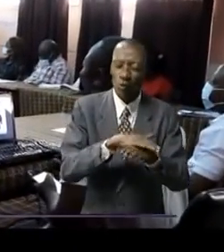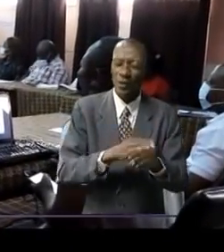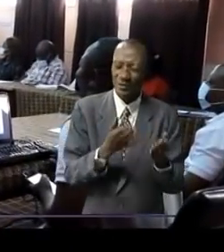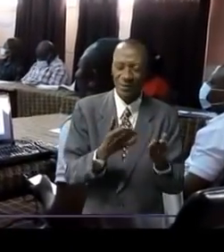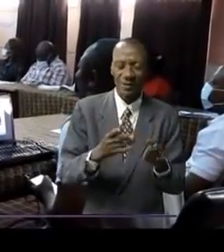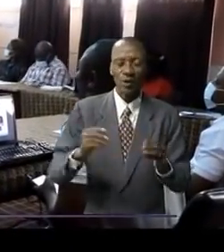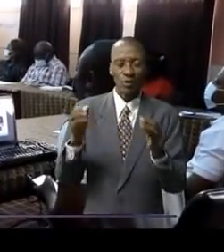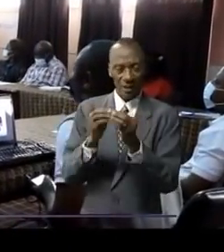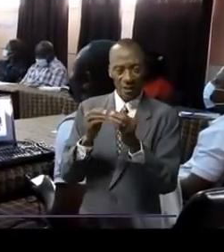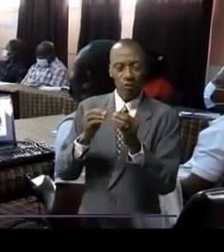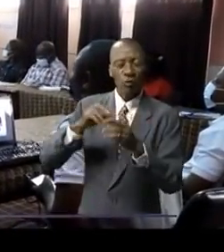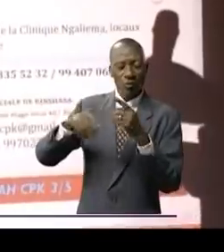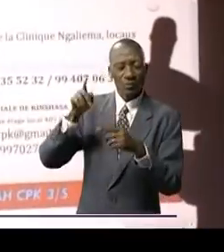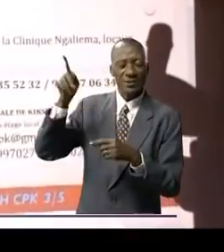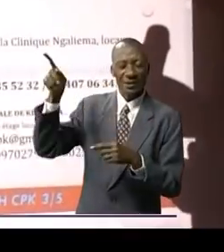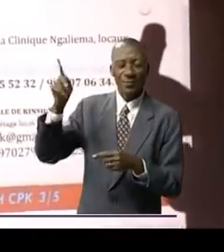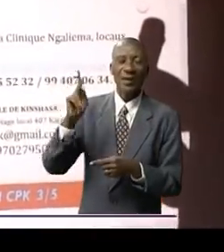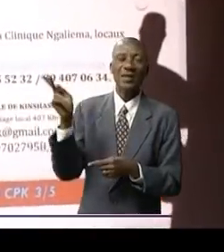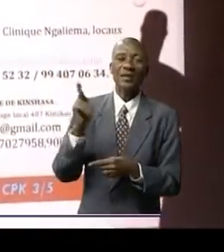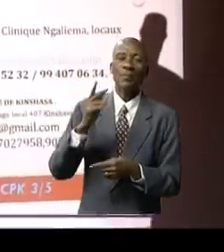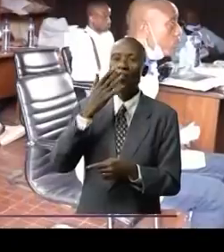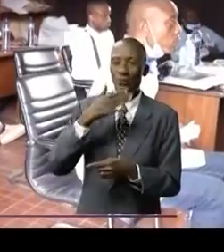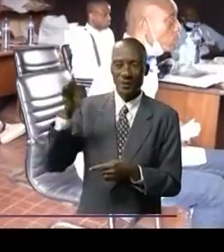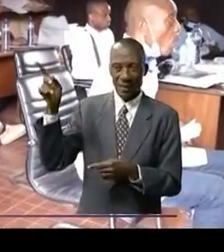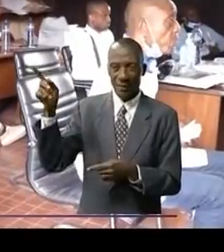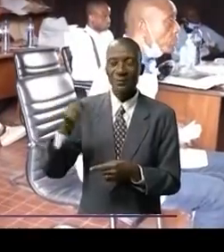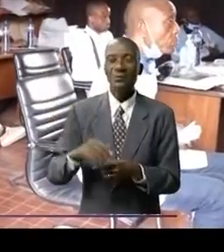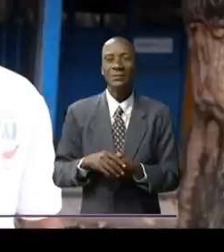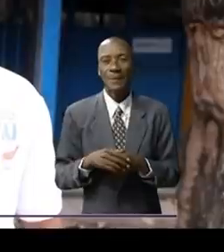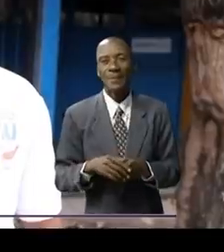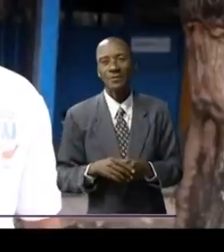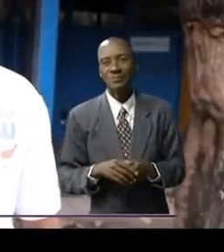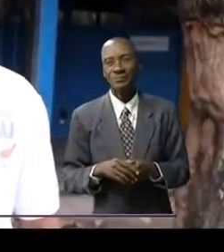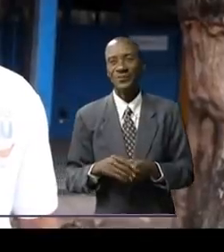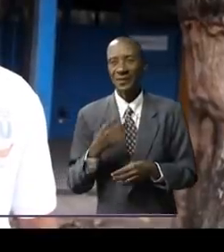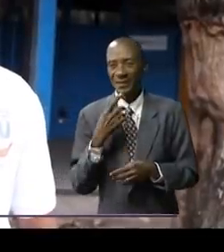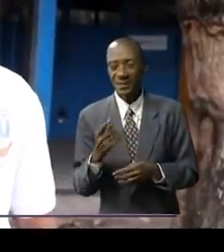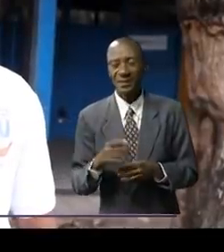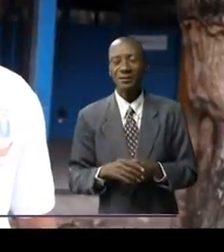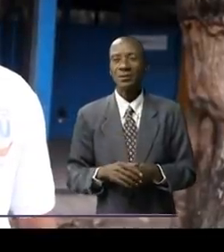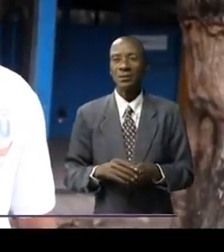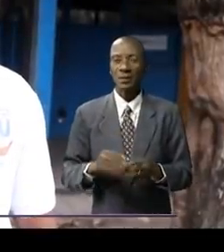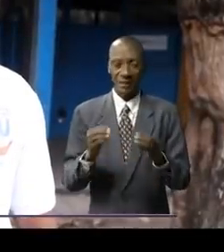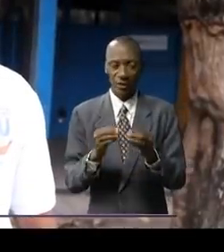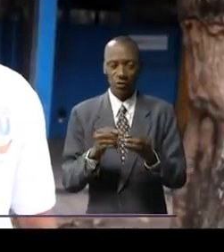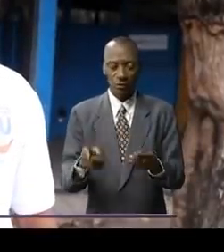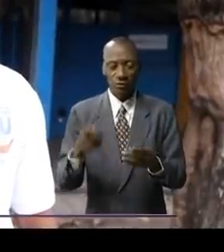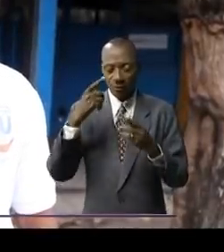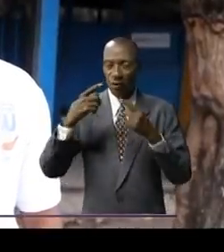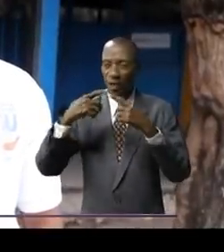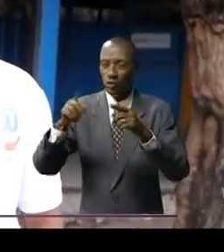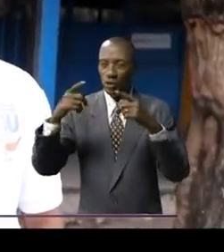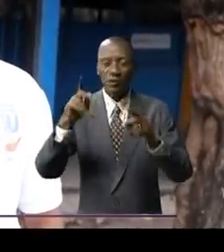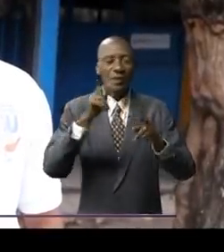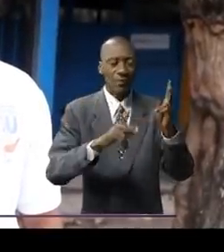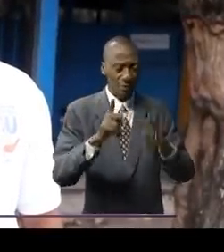de ces échanges et qui s'alignent déjà dans les objectifs poursuivis. Nous sommes en train de sensibiliser la population, non seulement les médecins,